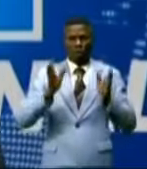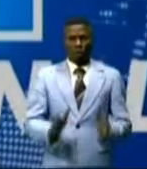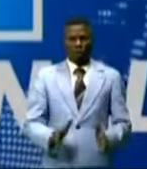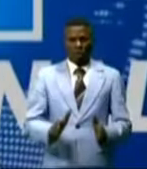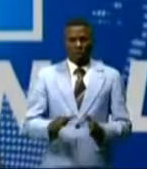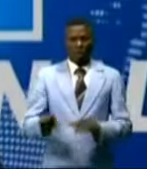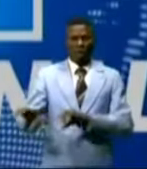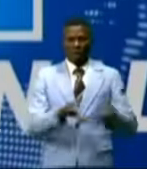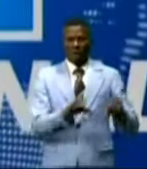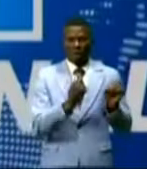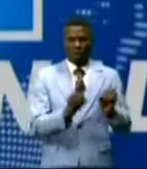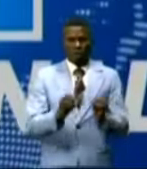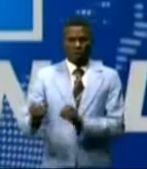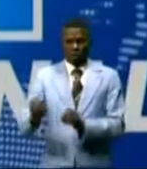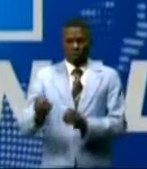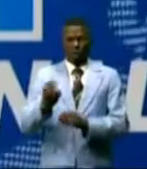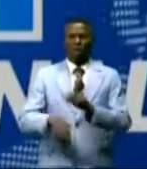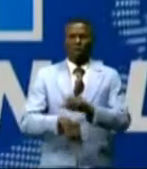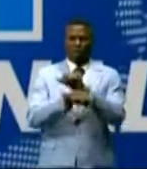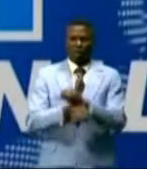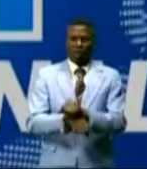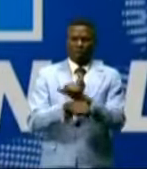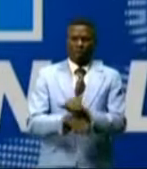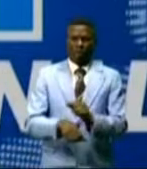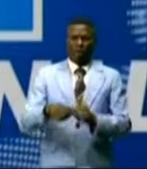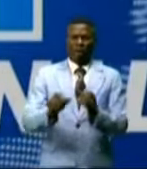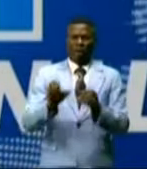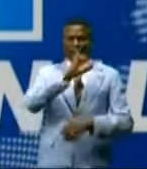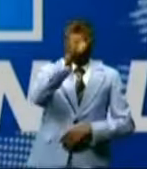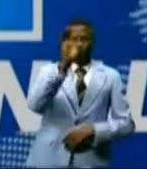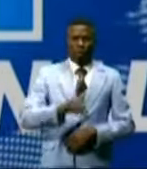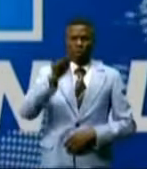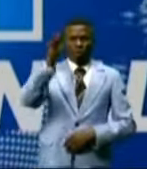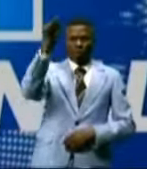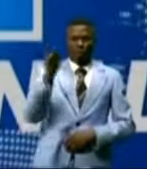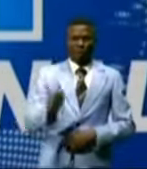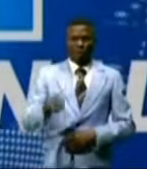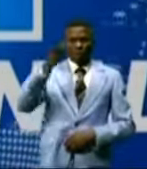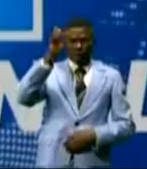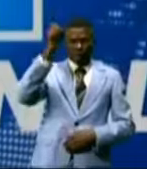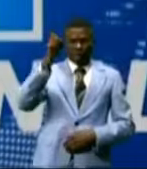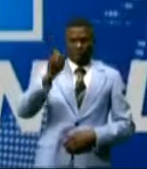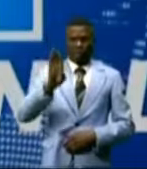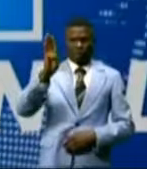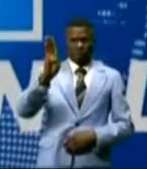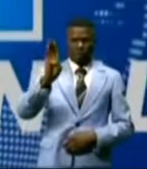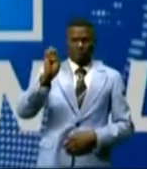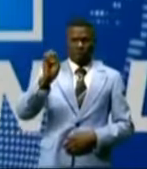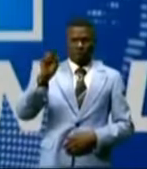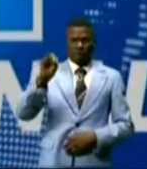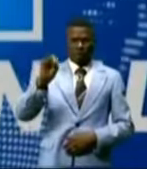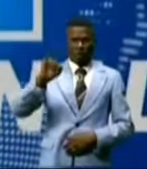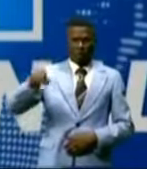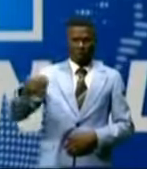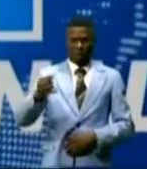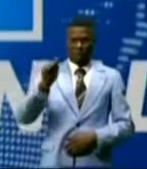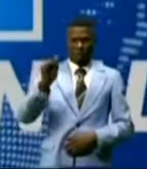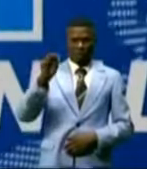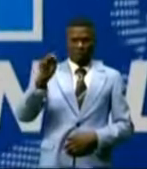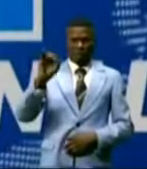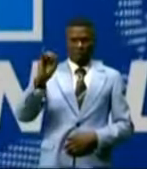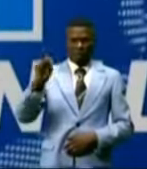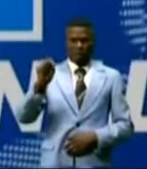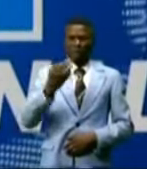Une cérémonie présidée tout naturellement par le commissaire divisionnaire principal Benjamin Alongaboni, cadre choisi